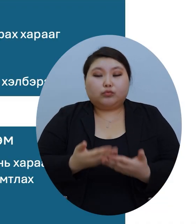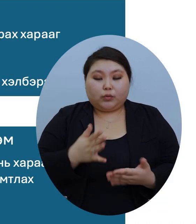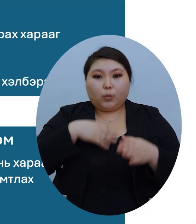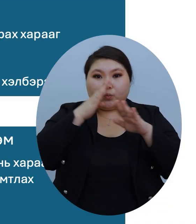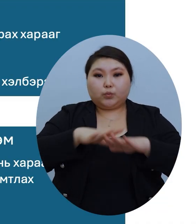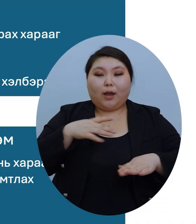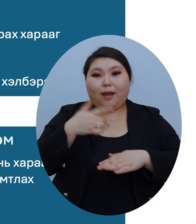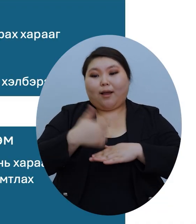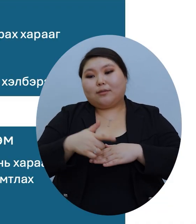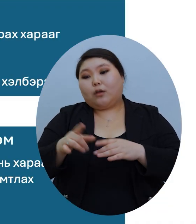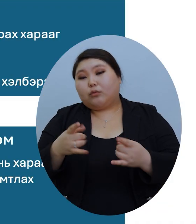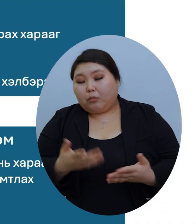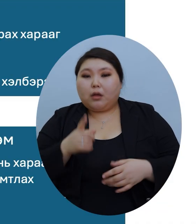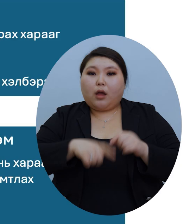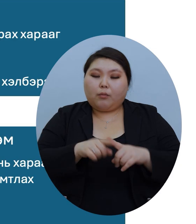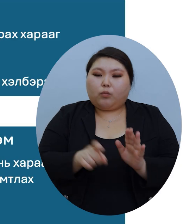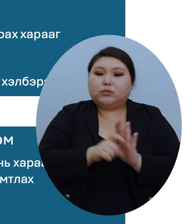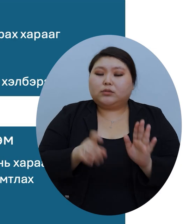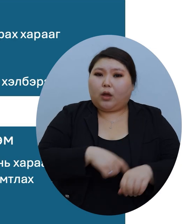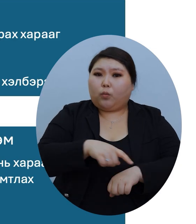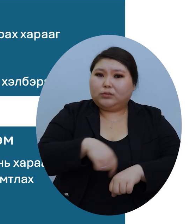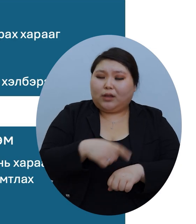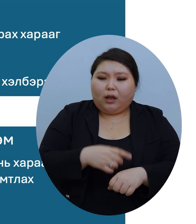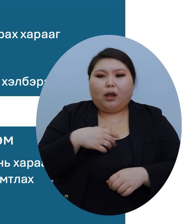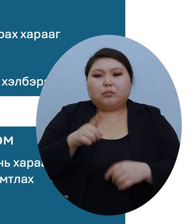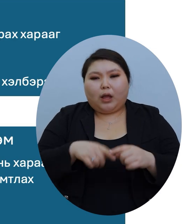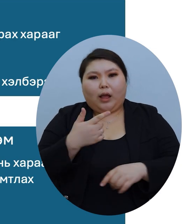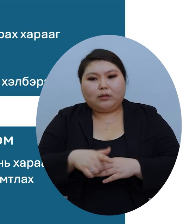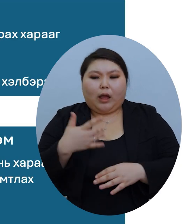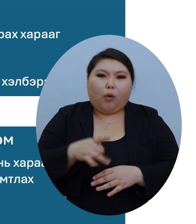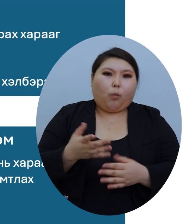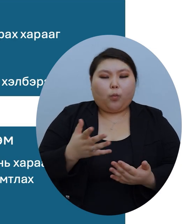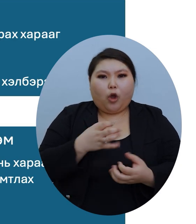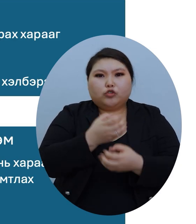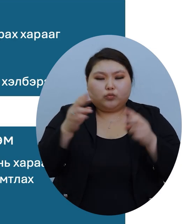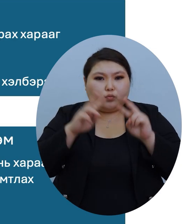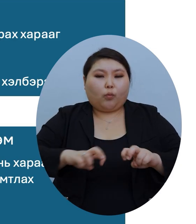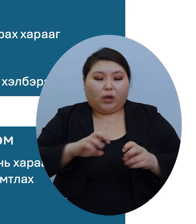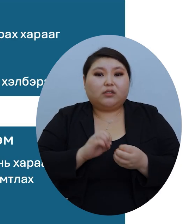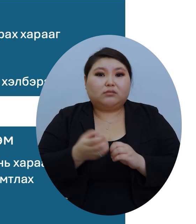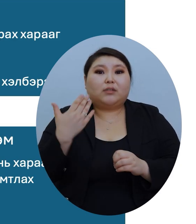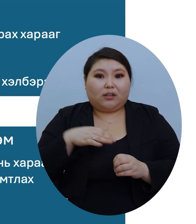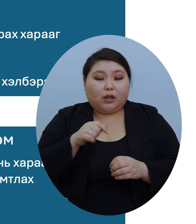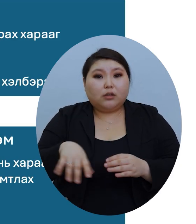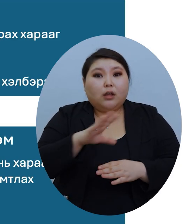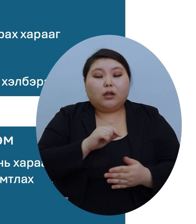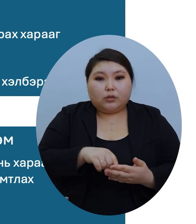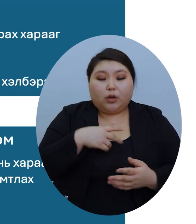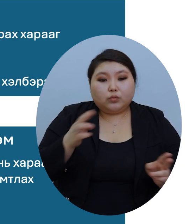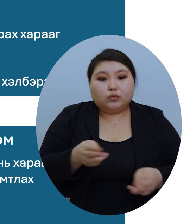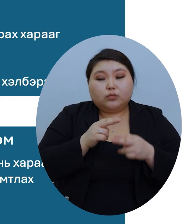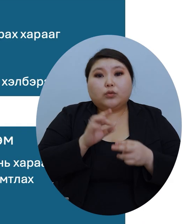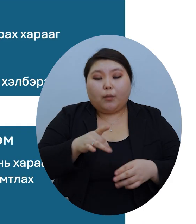хугацаагаар, ямар үед яаж гадаа гаргах вэ гэдэг дээр олон судалгаанууд хийгдсэн бөгөөд эдгээрээс дүгнэлт нь хүүхдийг ойрын зайны